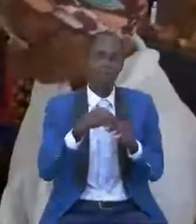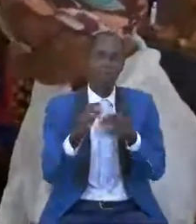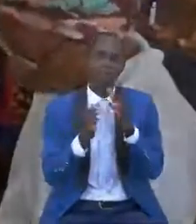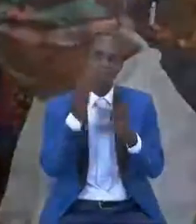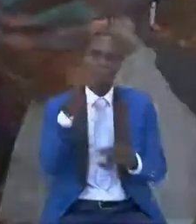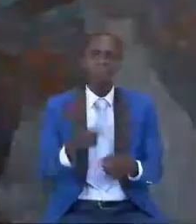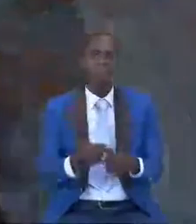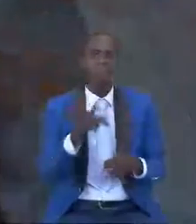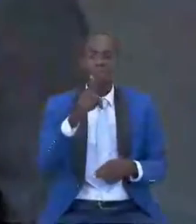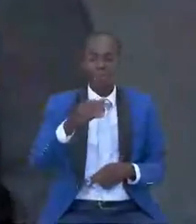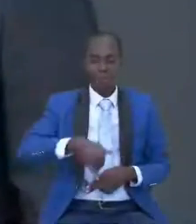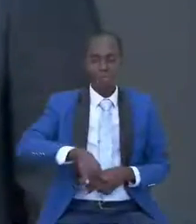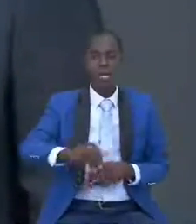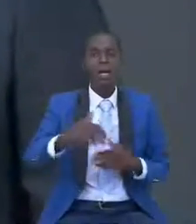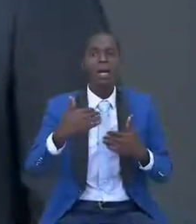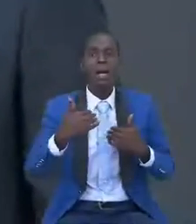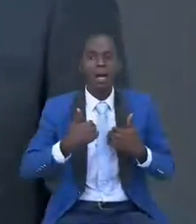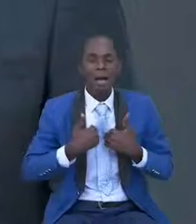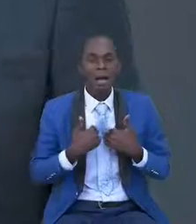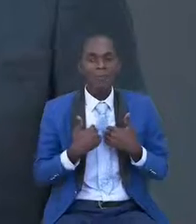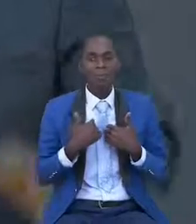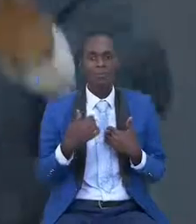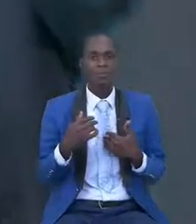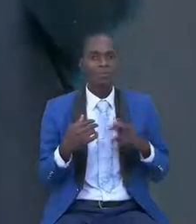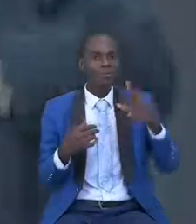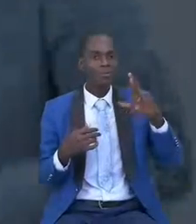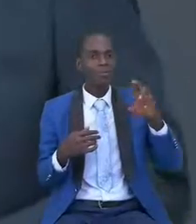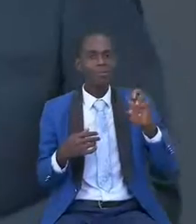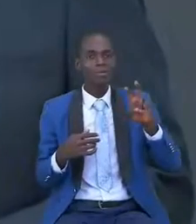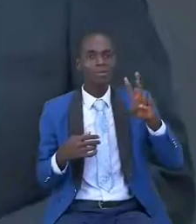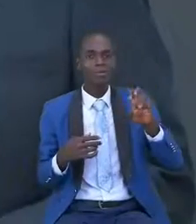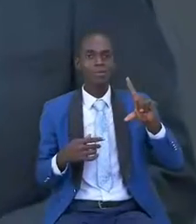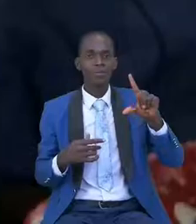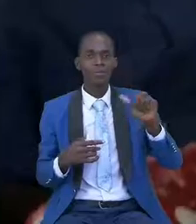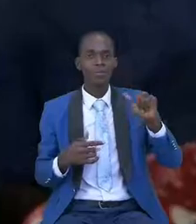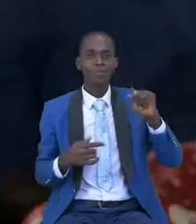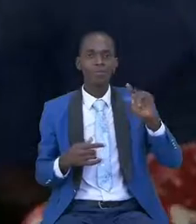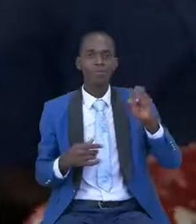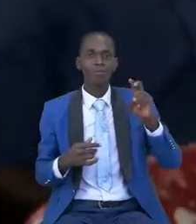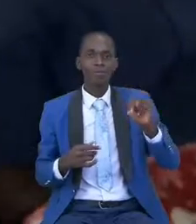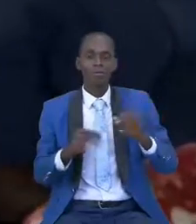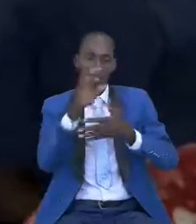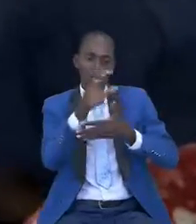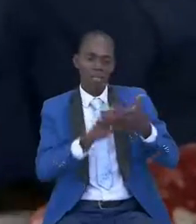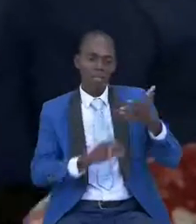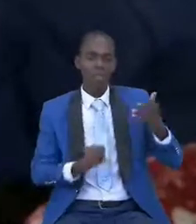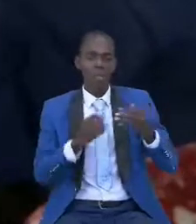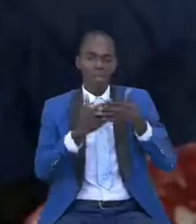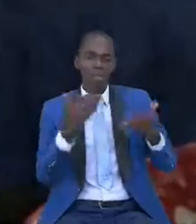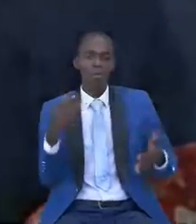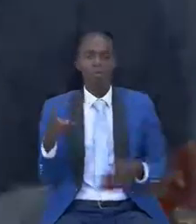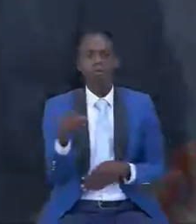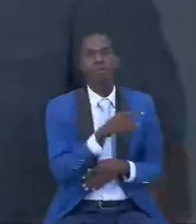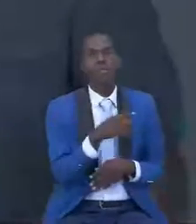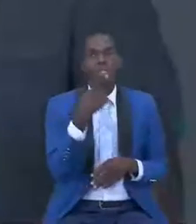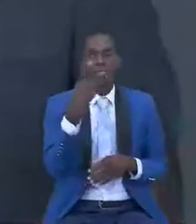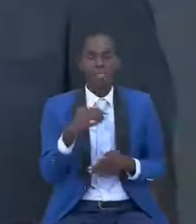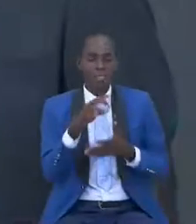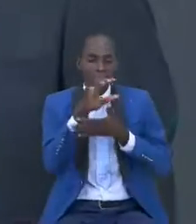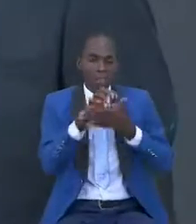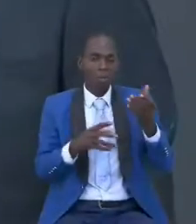Tu as des révélations, des chapitres de révélation qui t'attendent. Les chapitres du service